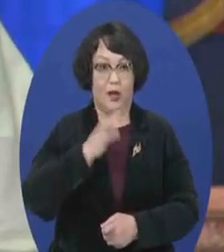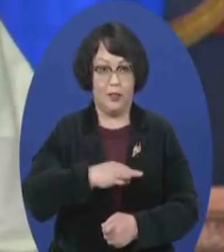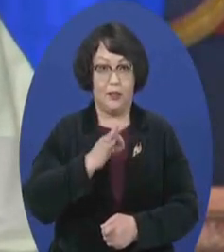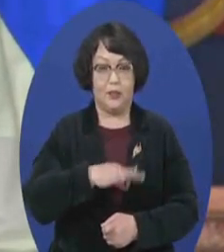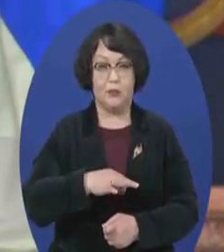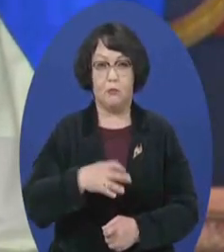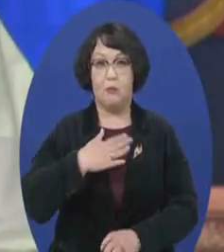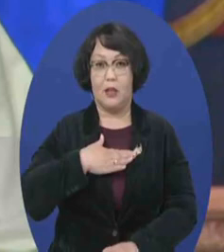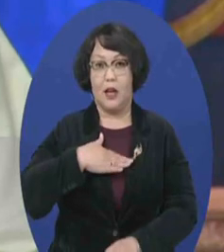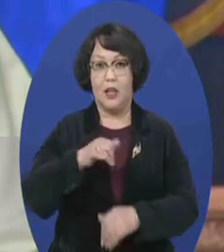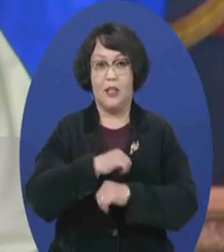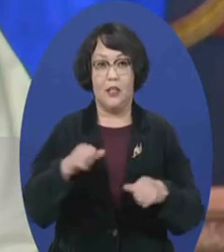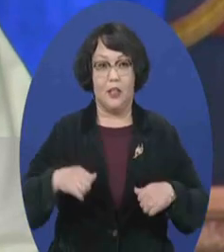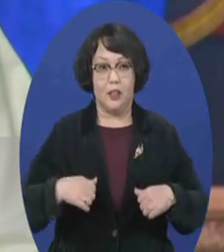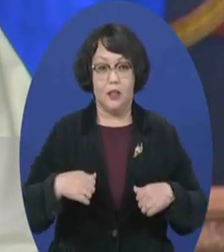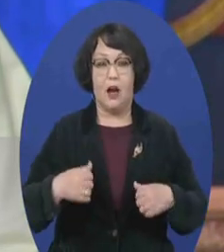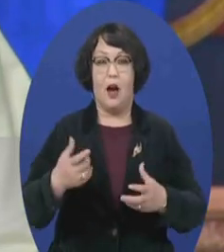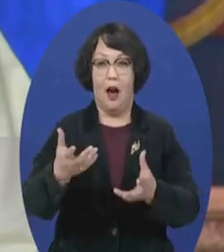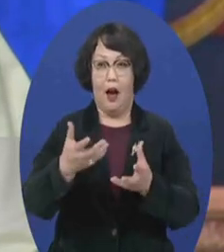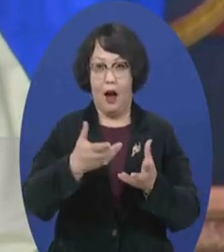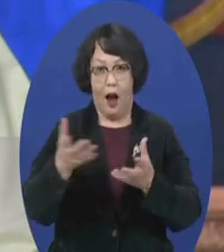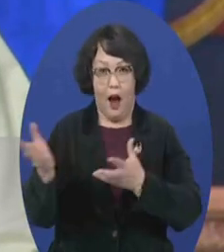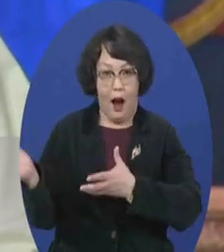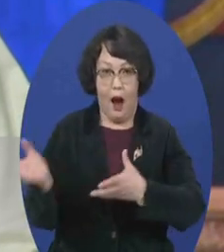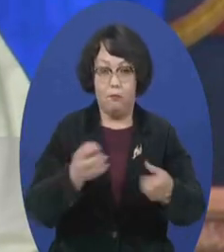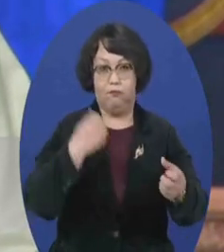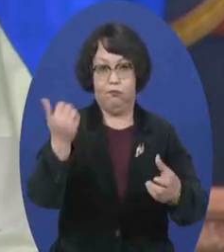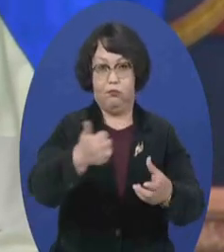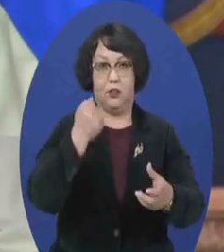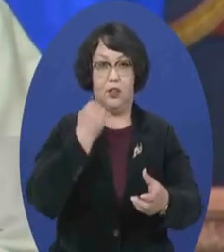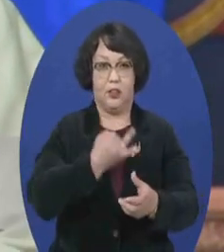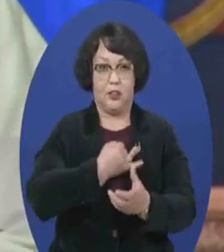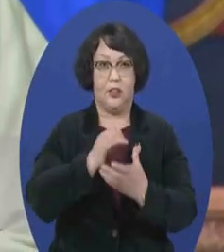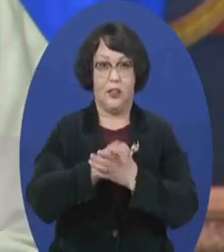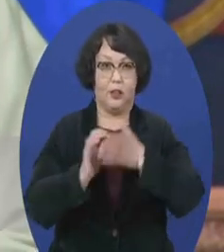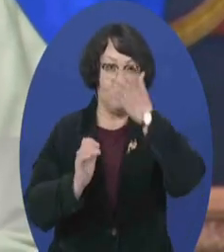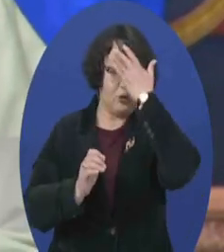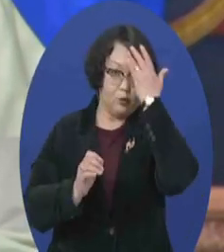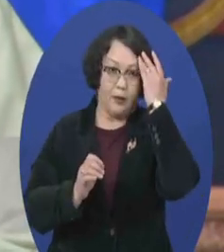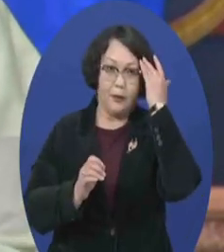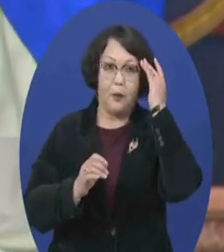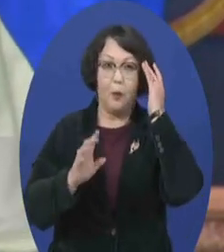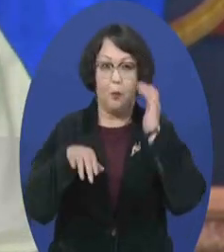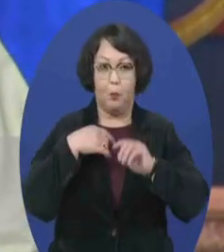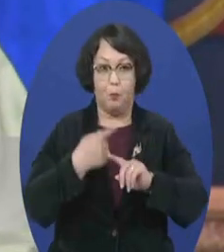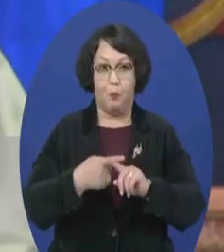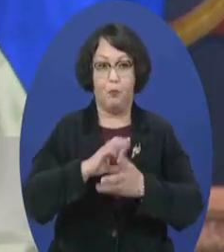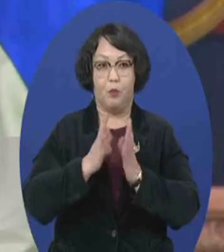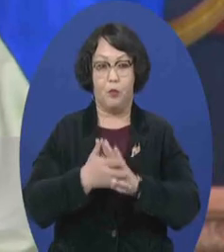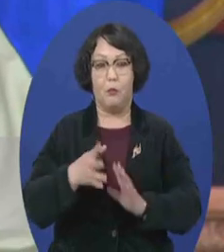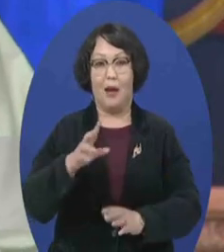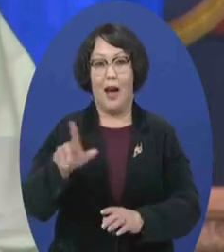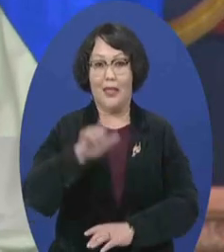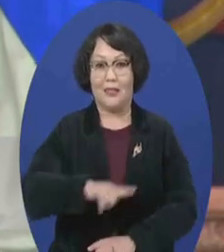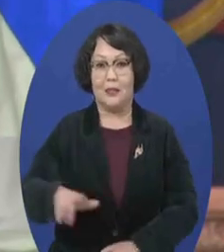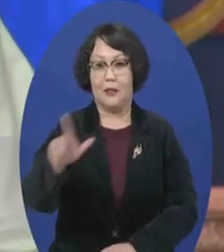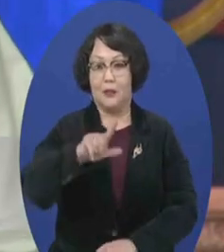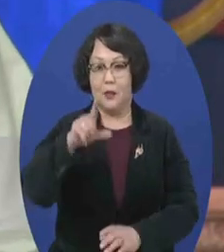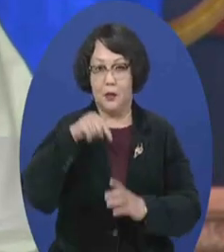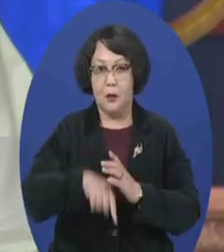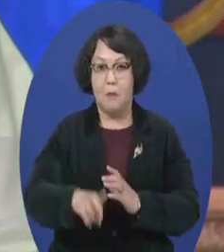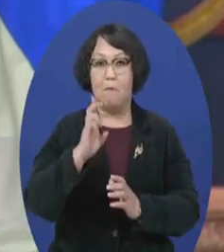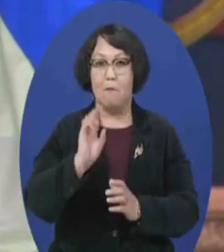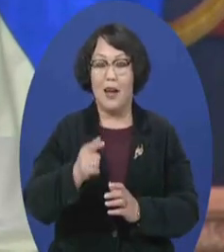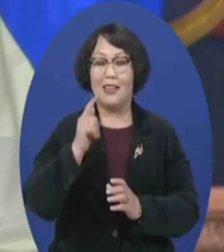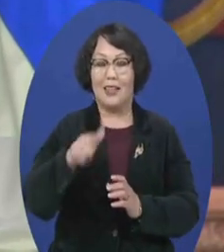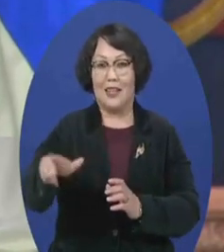өгөөжийг нь манай ард түмэн хүртнэгдэхт би итгэл төгс байна. Гэхдээ газрын хэвлийн баялаг бол